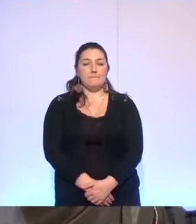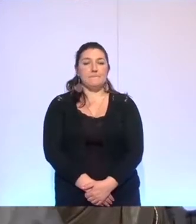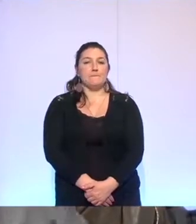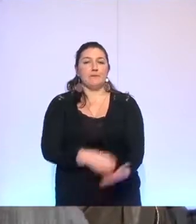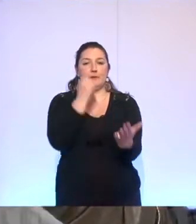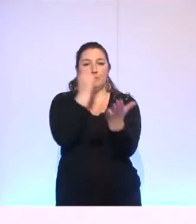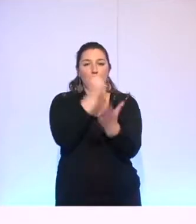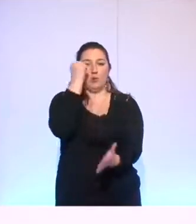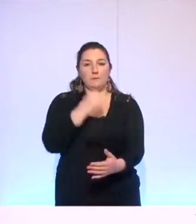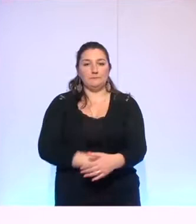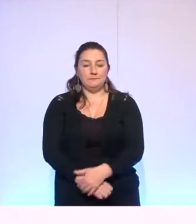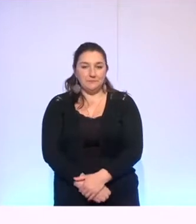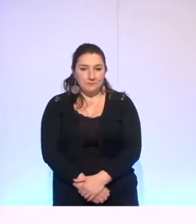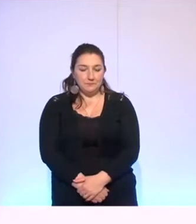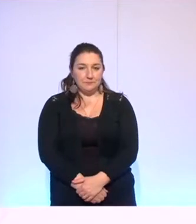Pour.